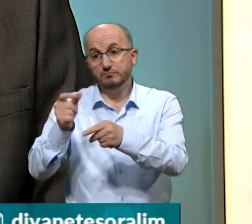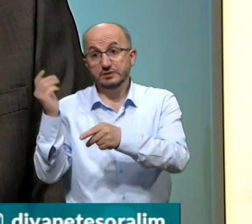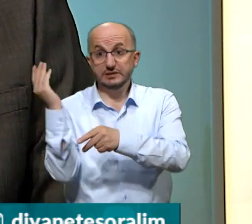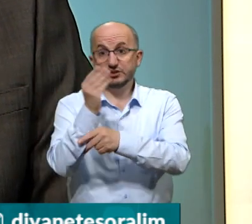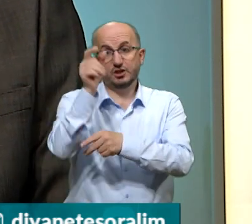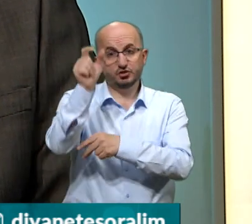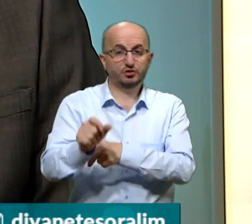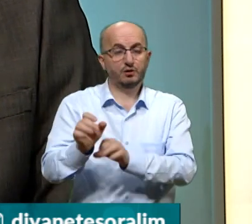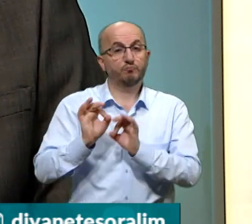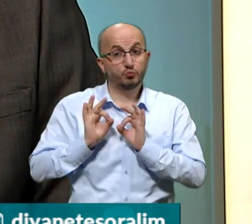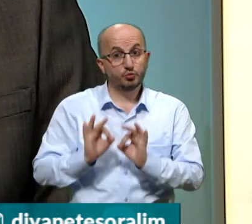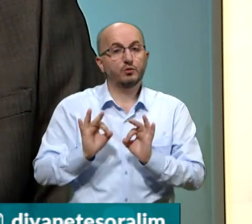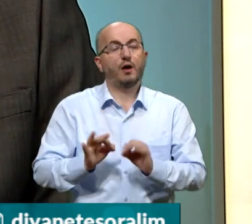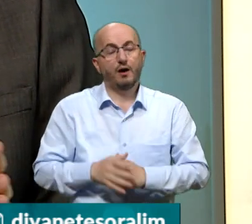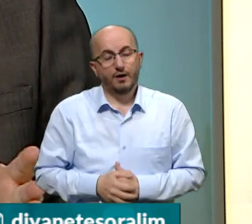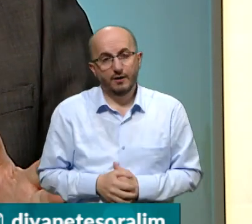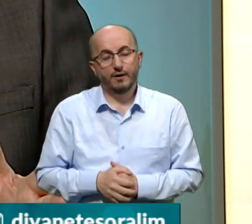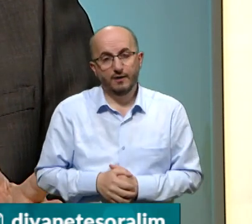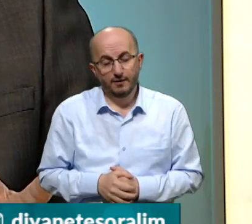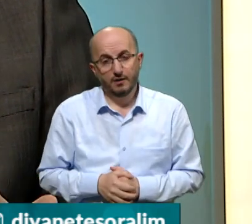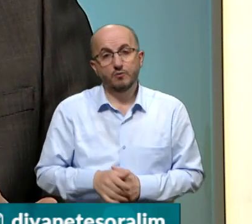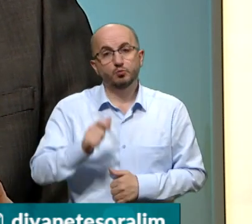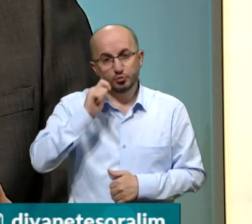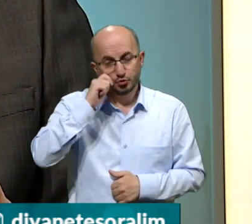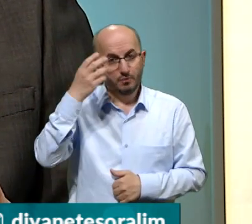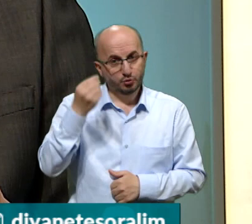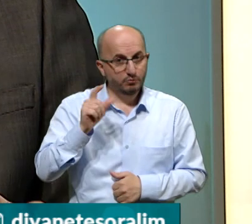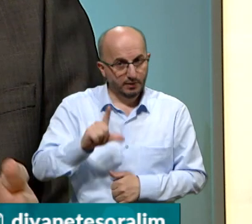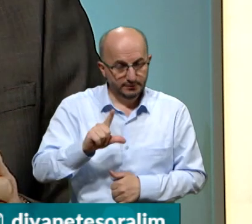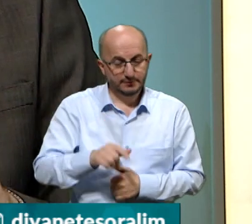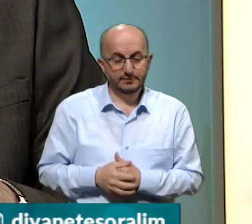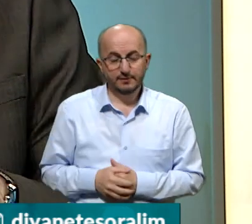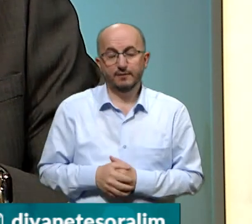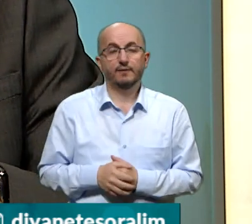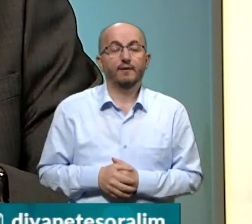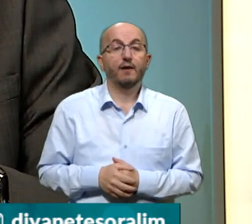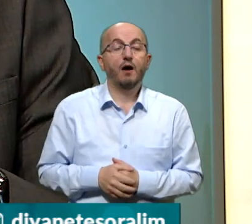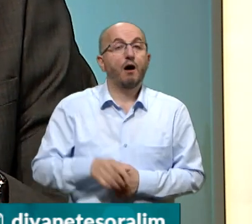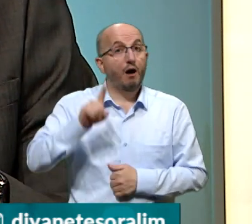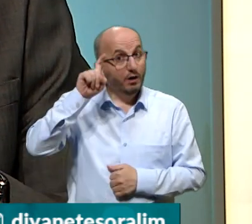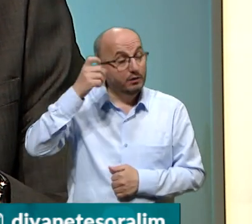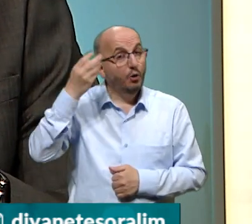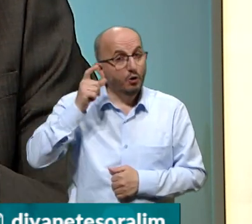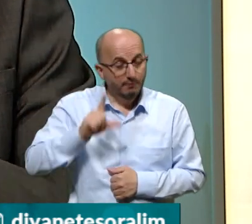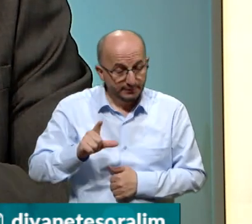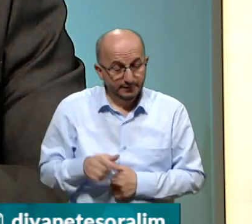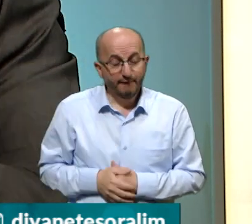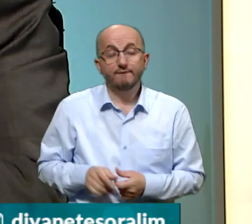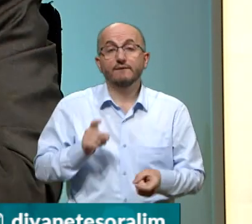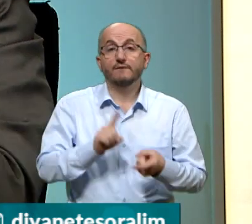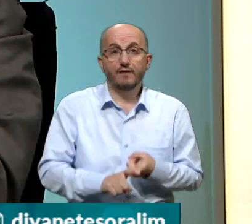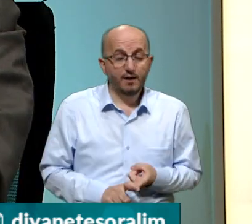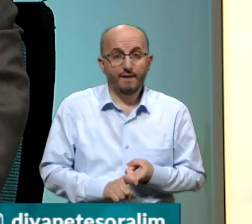Mutlak surette Mutlak surette Müslüman olmalı akıllı olmalı